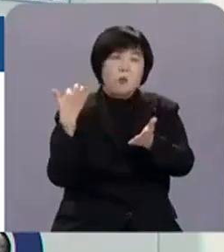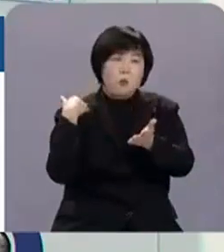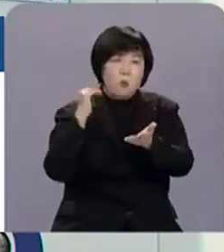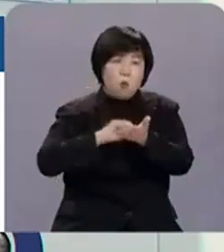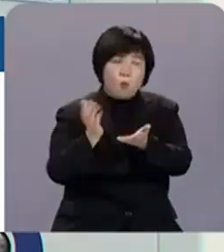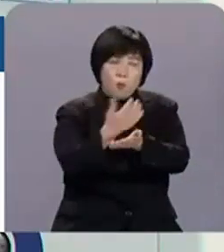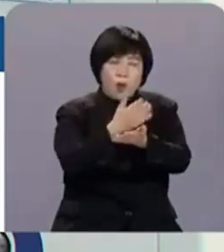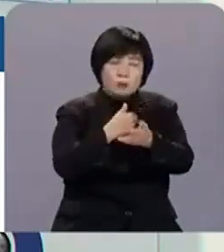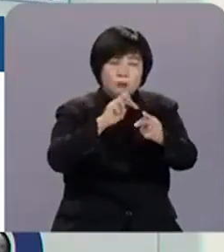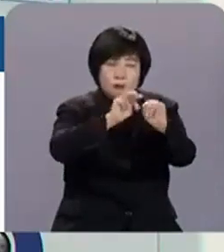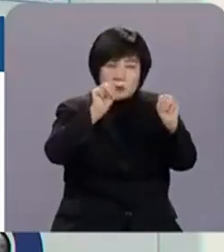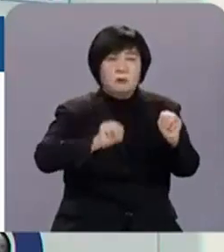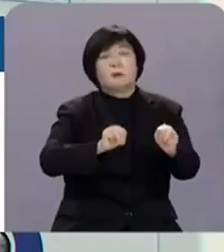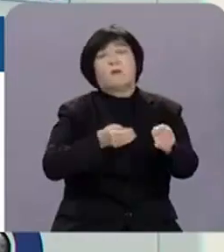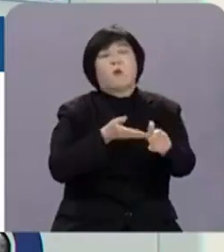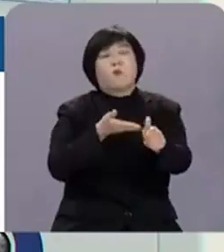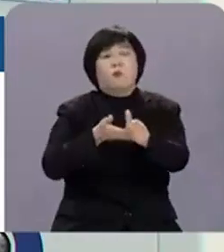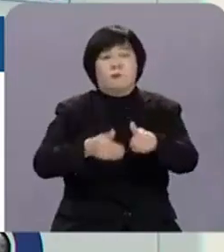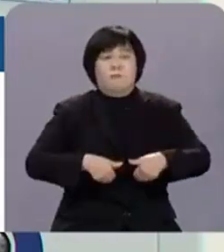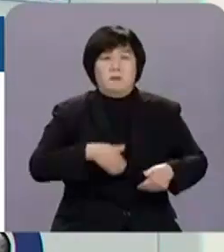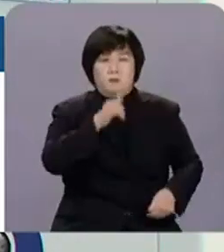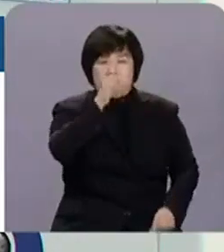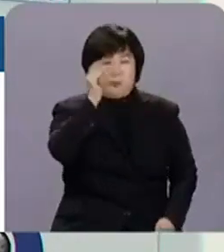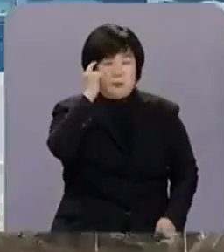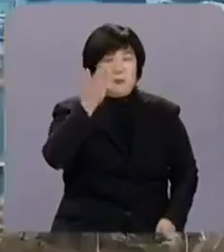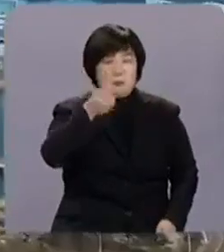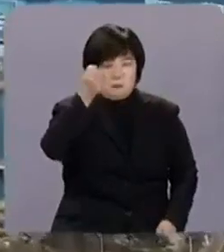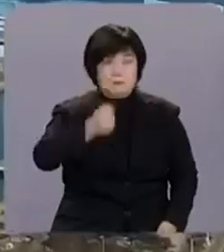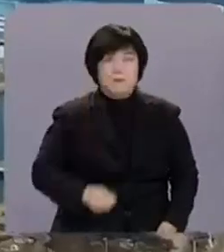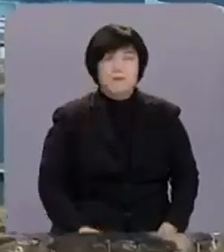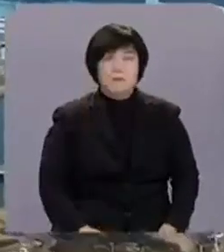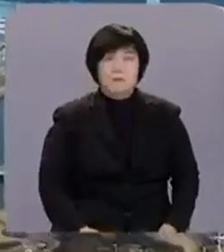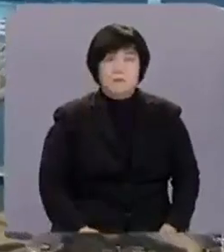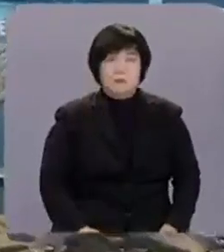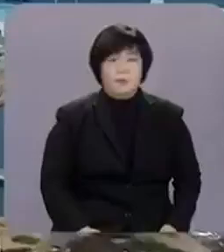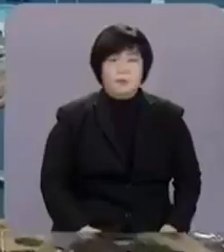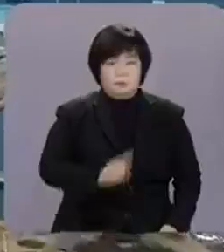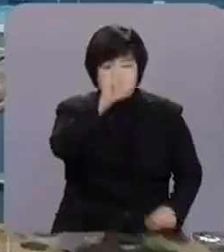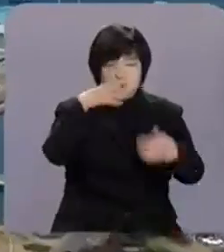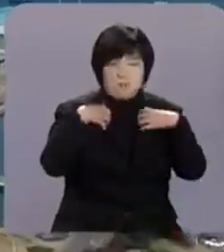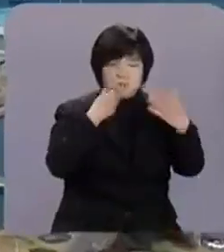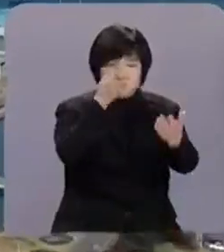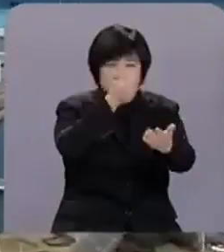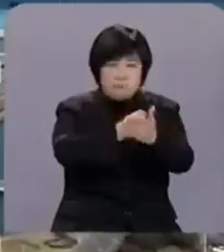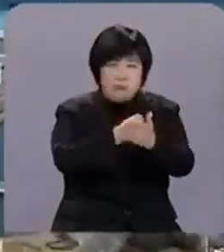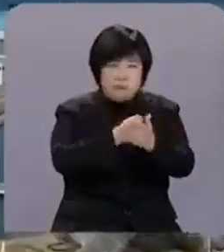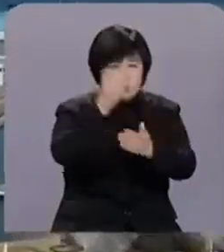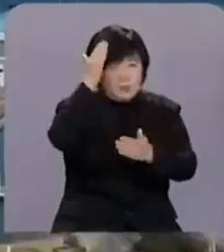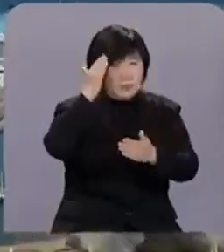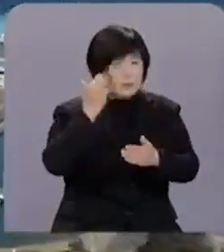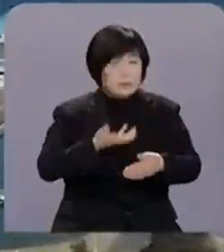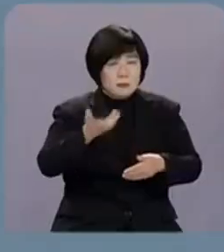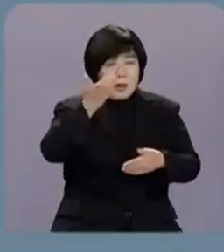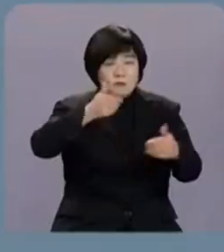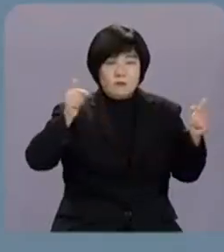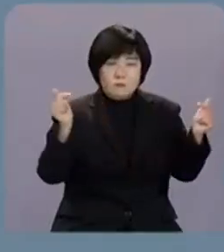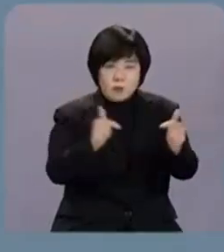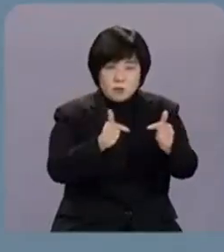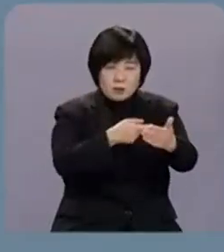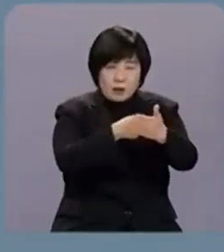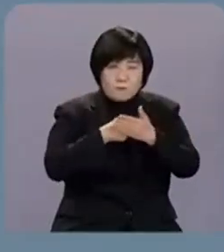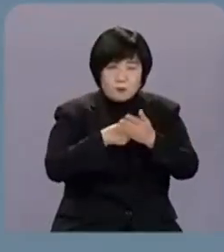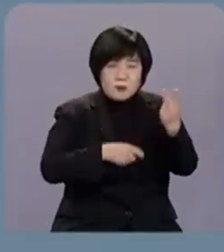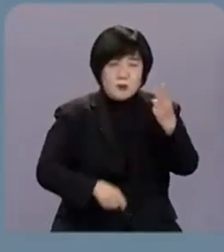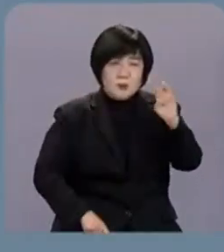많이 그 보급이 되어야지 이런 어쩌겠어요 좀 정부가 정한 탄소 배출량 감축 목표는 2030년까지